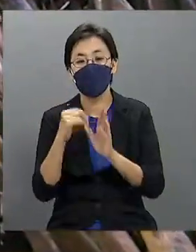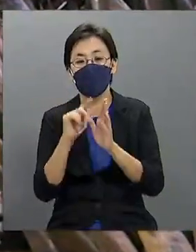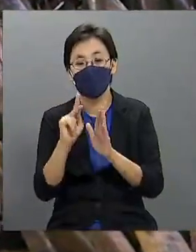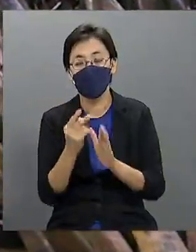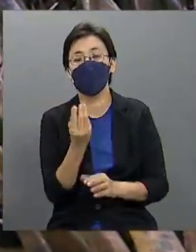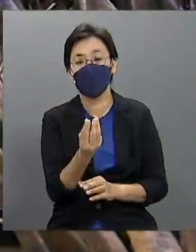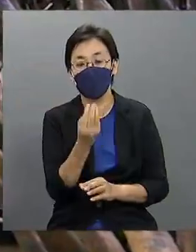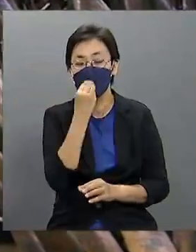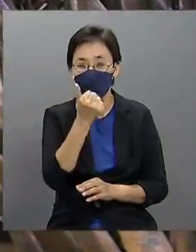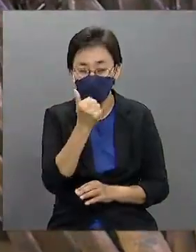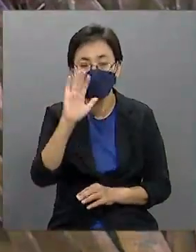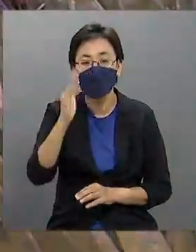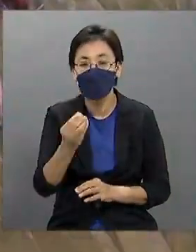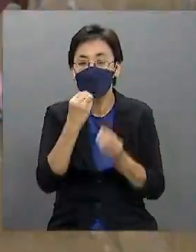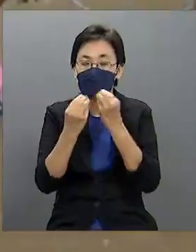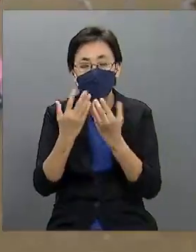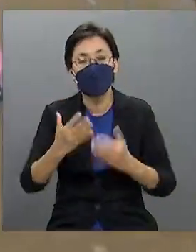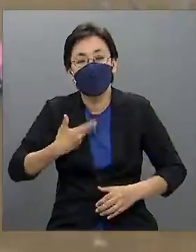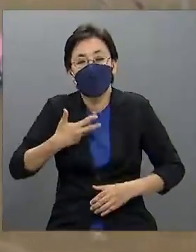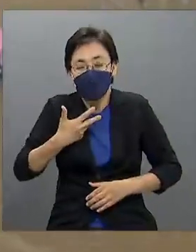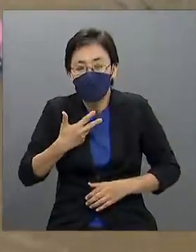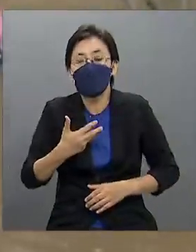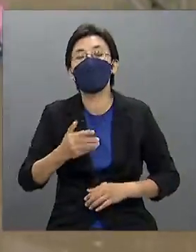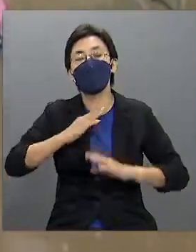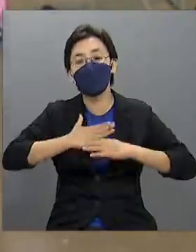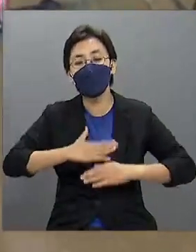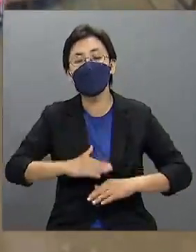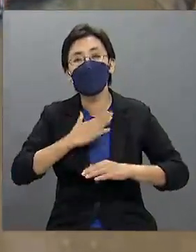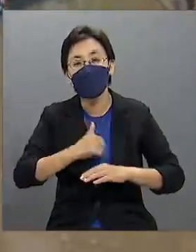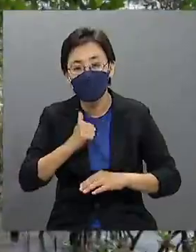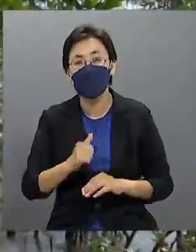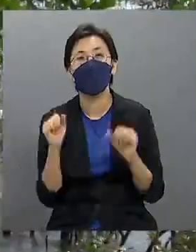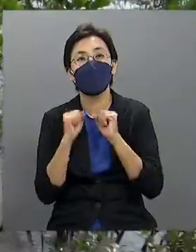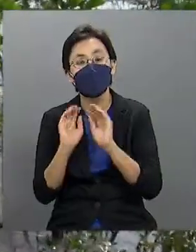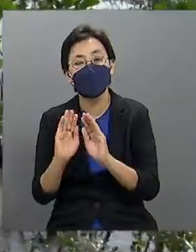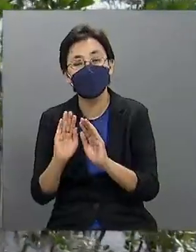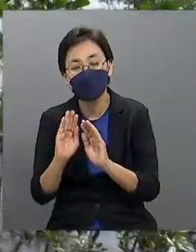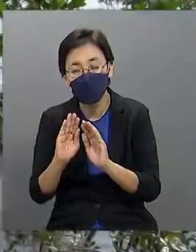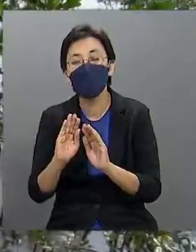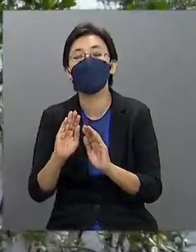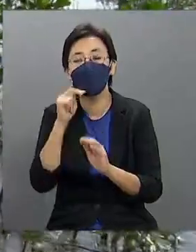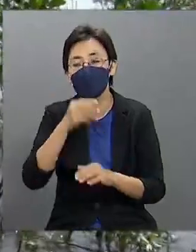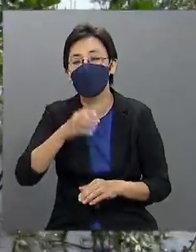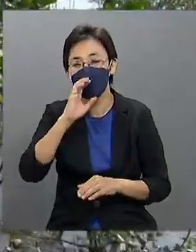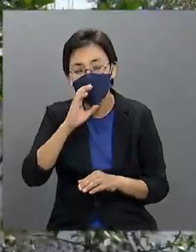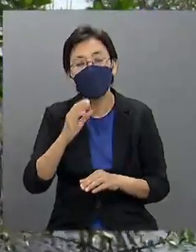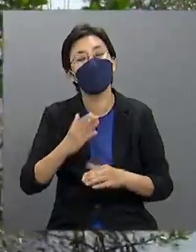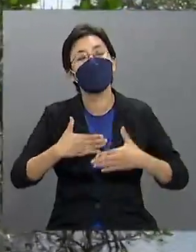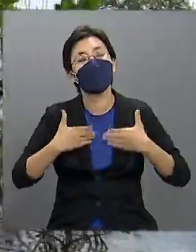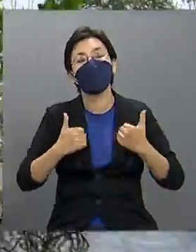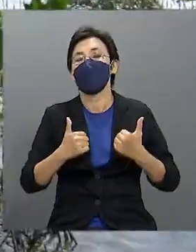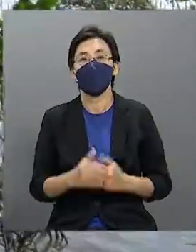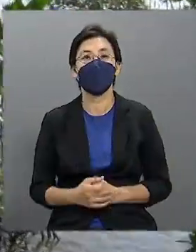ถ้าเราวงไปสายกมารงมลูจากไว้แ้วใหเราซือไปกินแช่เย็อรอยชนใจส่นเรองอาหารคาวก็ยก